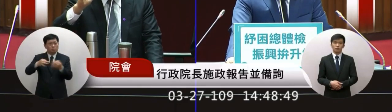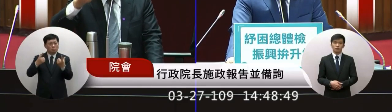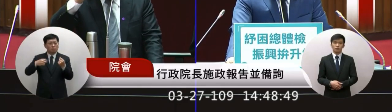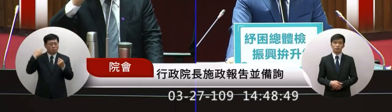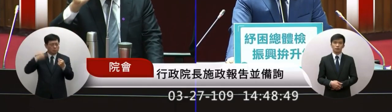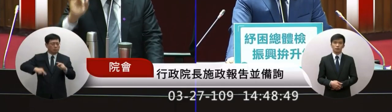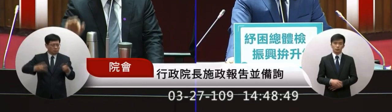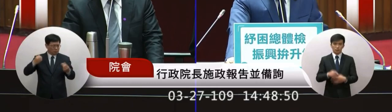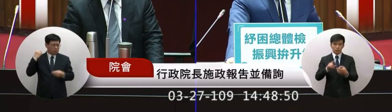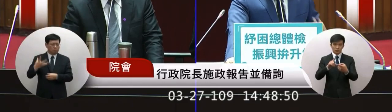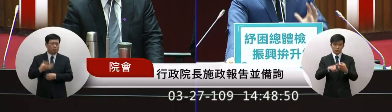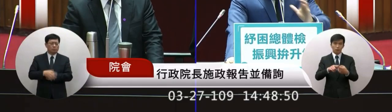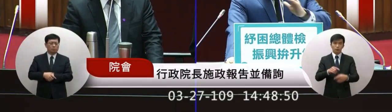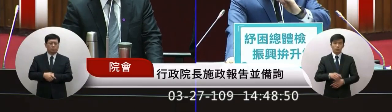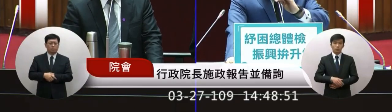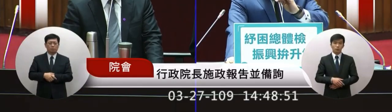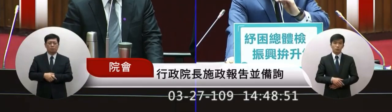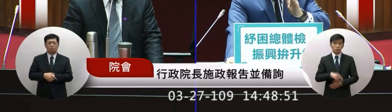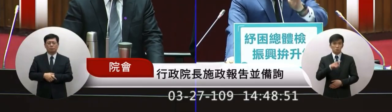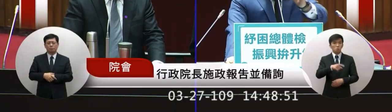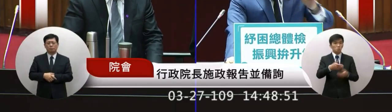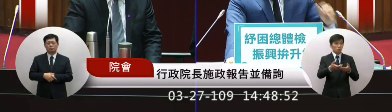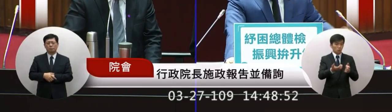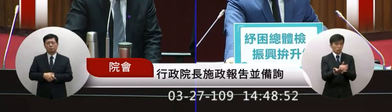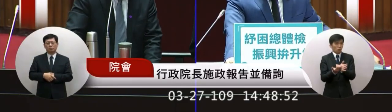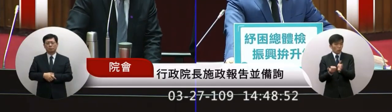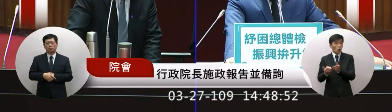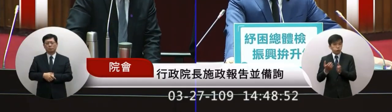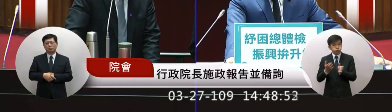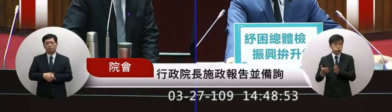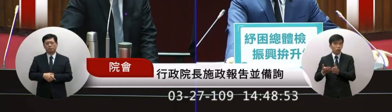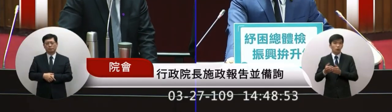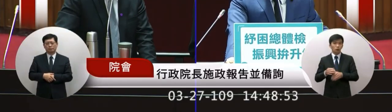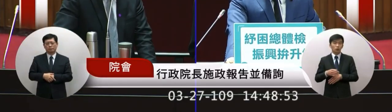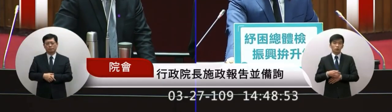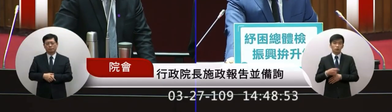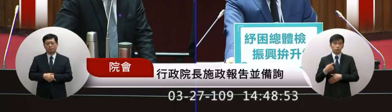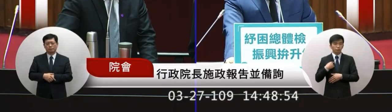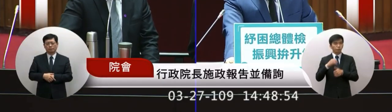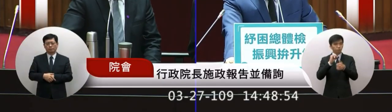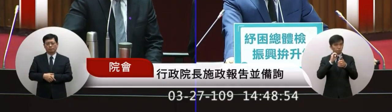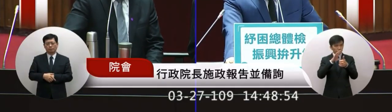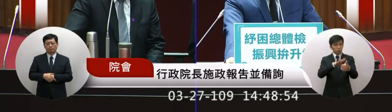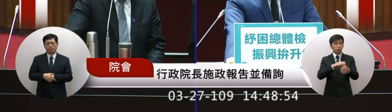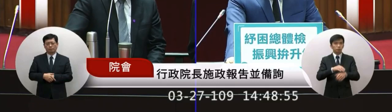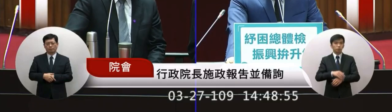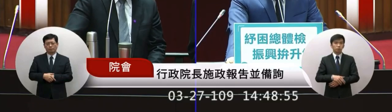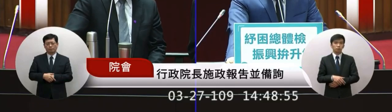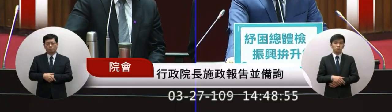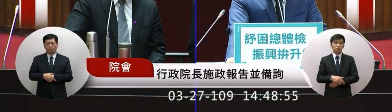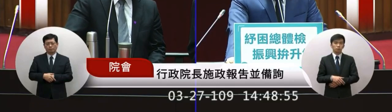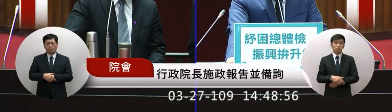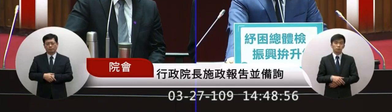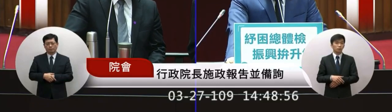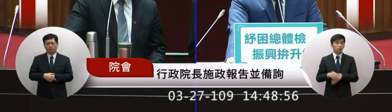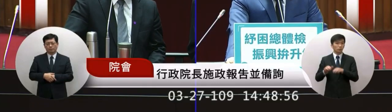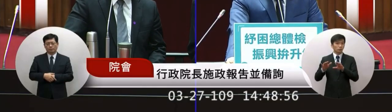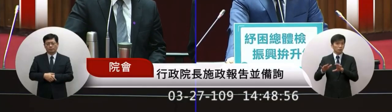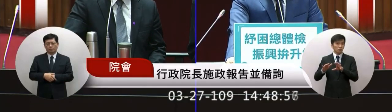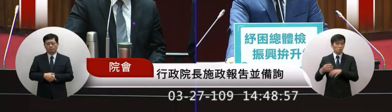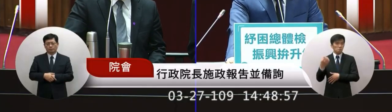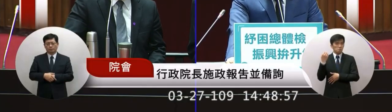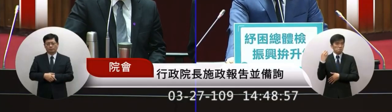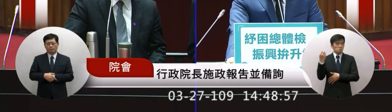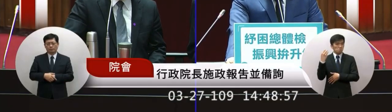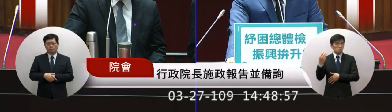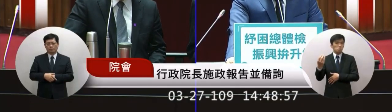组 没有错，所以这个部分就要超前部署嘛。那我跟院长这边报告一下跟你分享一下现在目前最夯的这